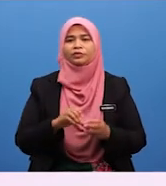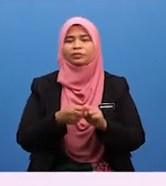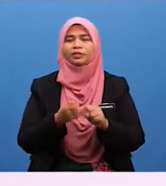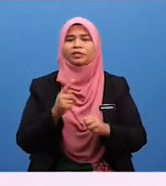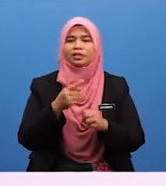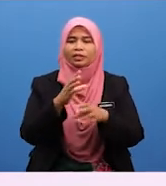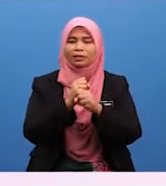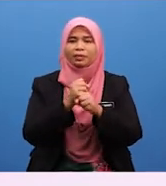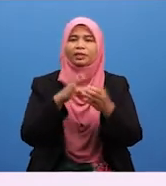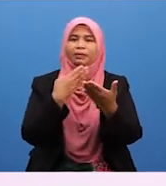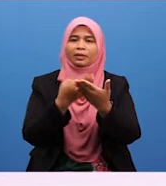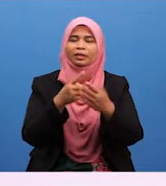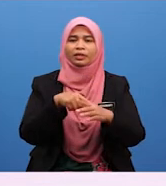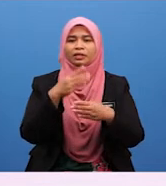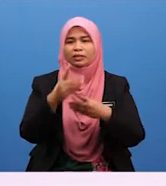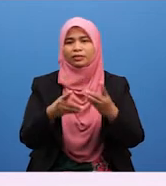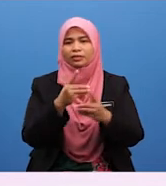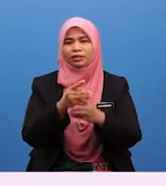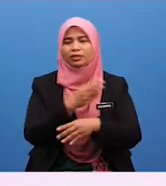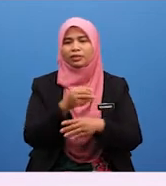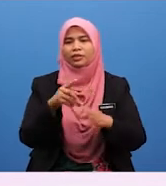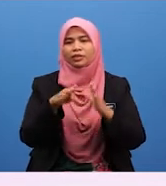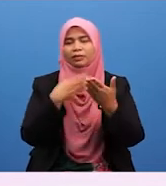dunia dan kebaikan di akhirat.